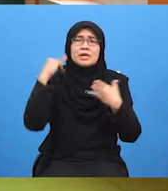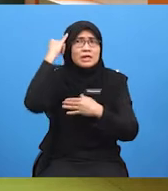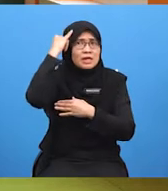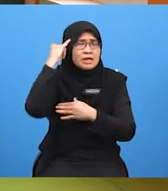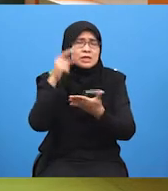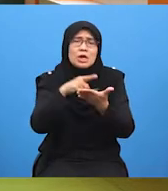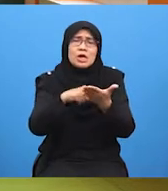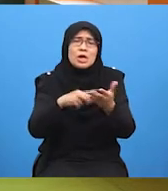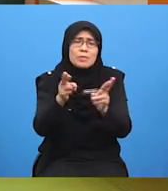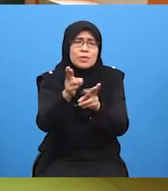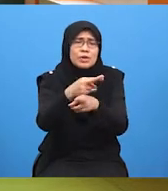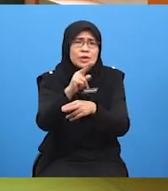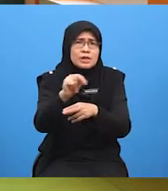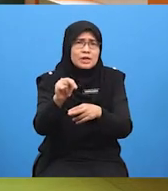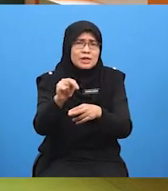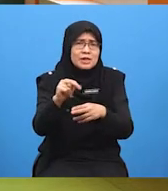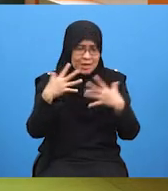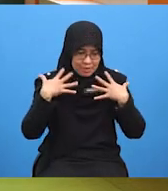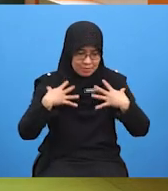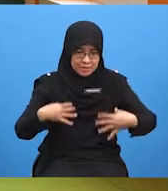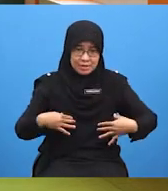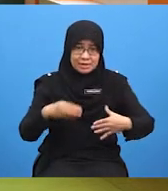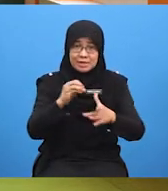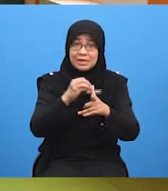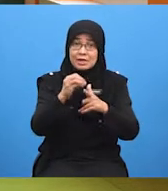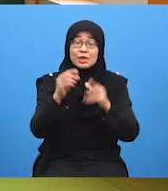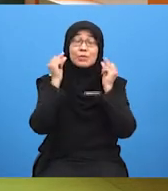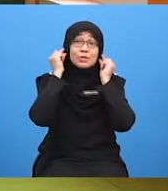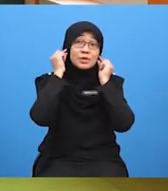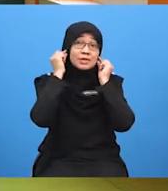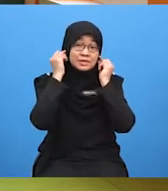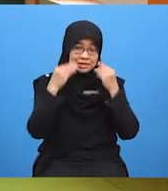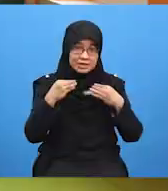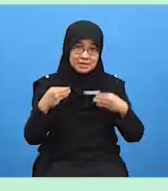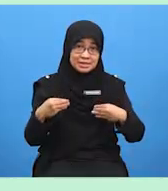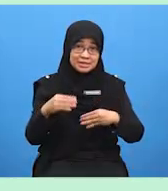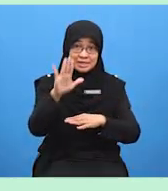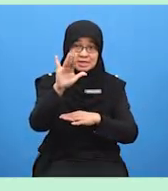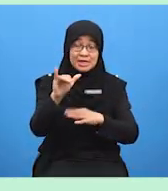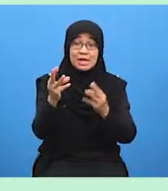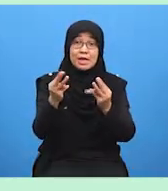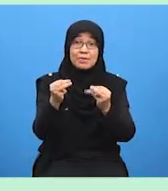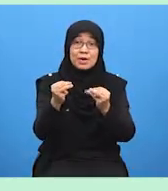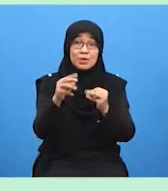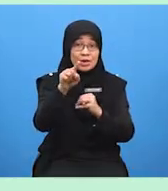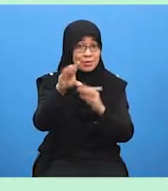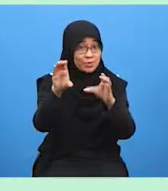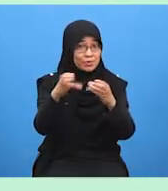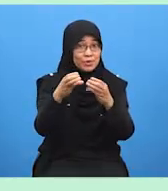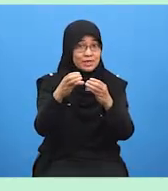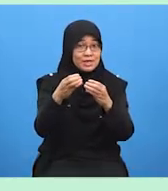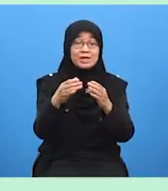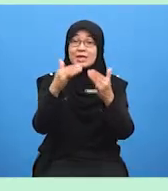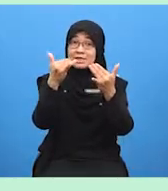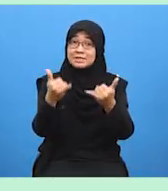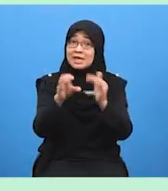apakah rekaan, pakaian ataupun aksesori yang ingin dihasilkan. Ini adalah contoh